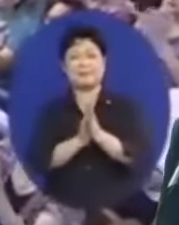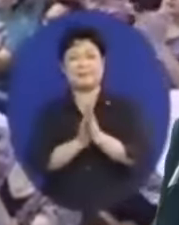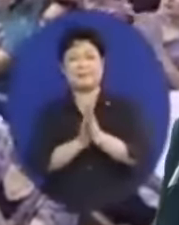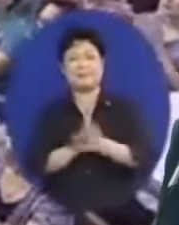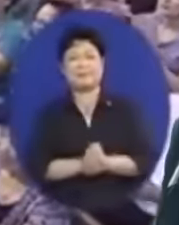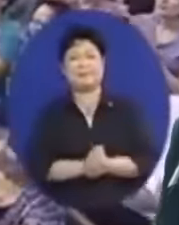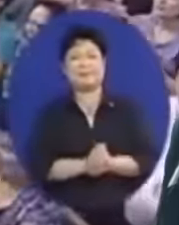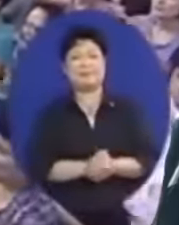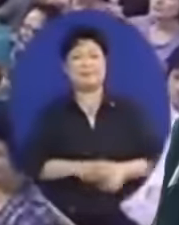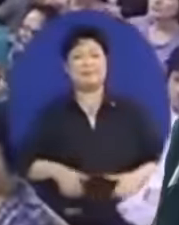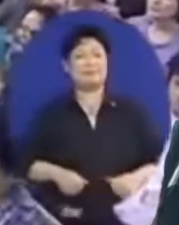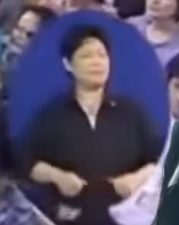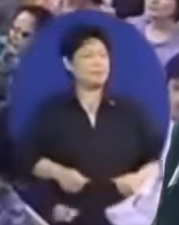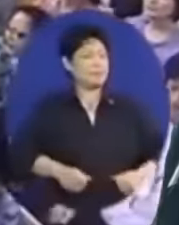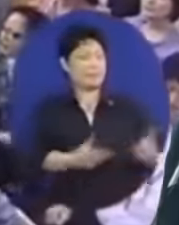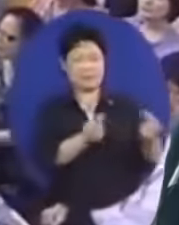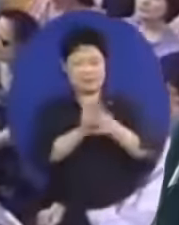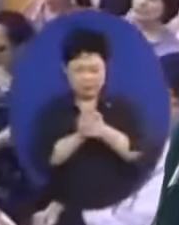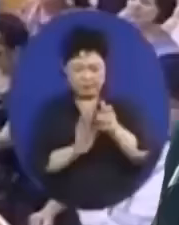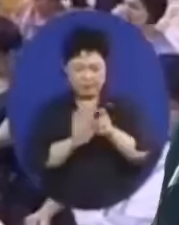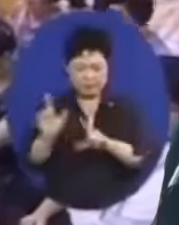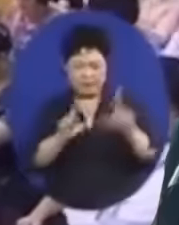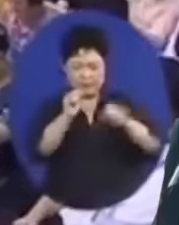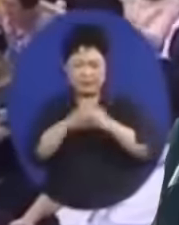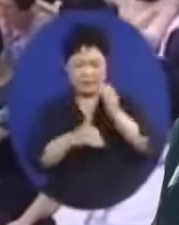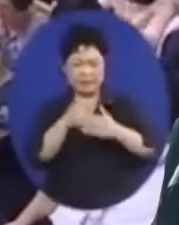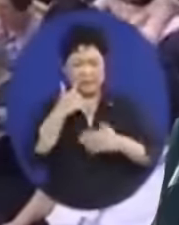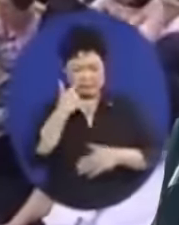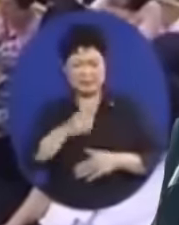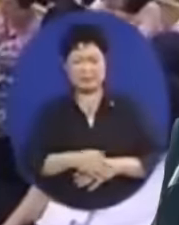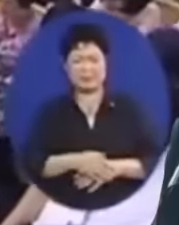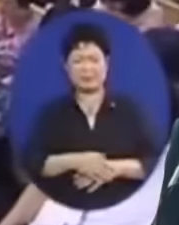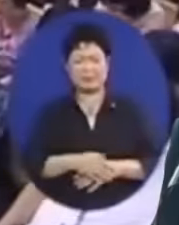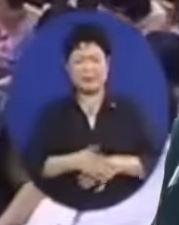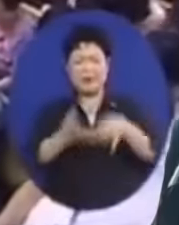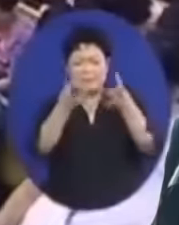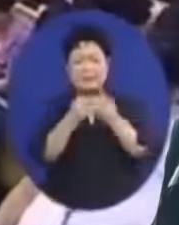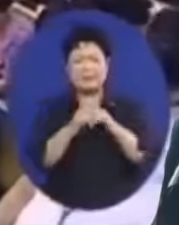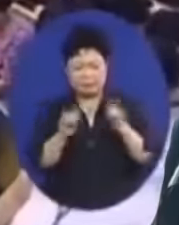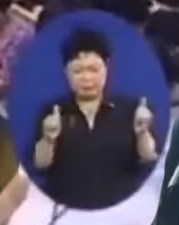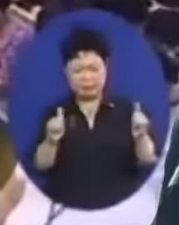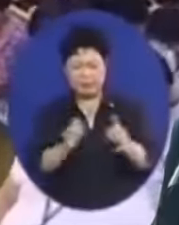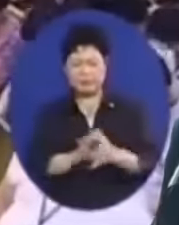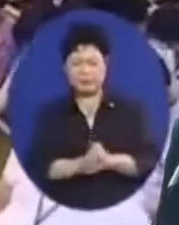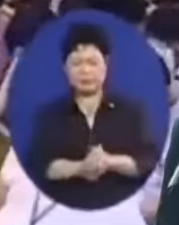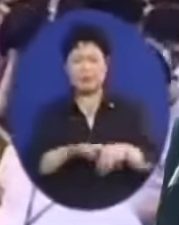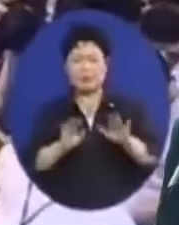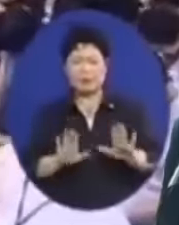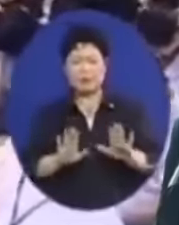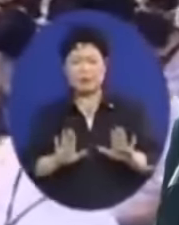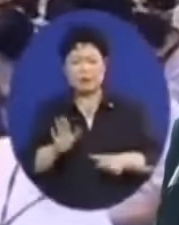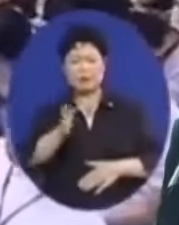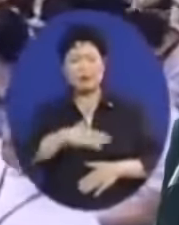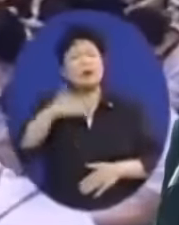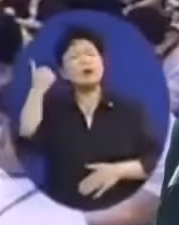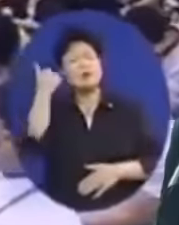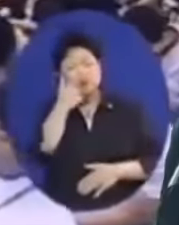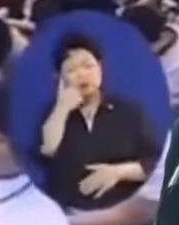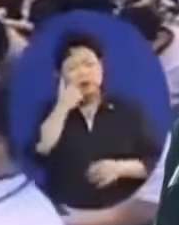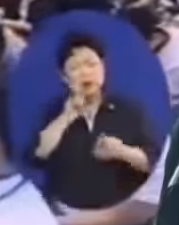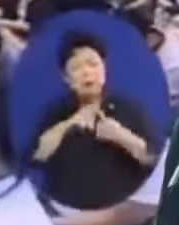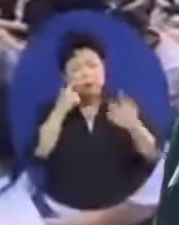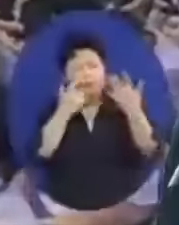우리 다 같이 보겠습니다. 기도드리겠습니다. 살아계신 아버지 하나님, 수많은 사람들이 오늘날 자기 정체성이